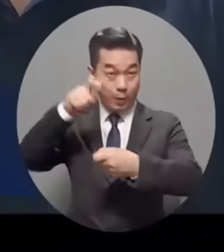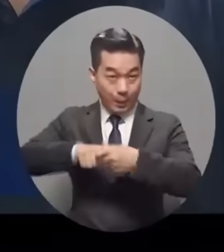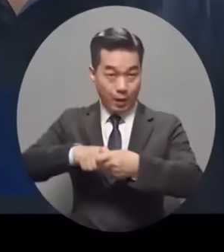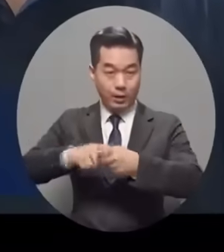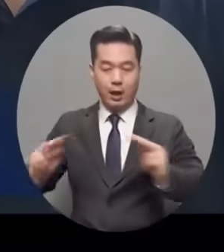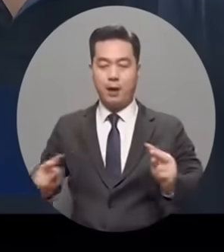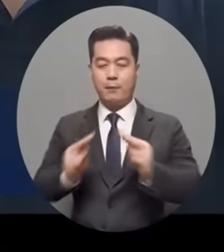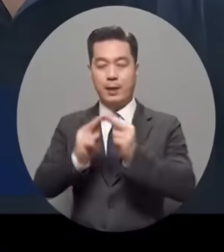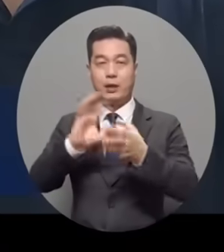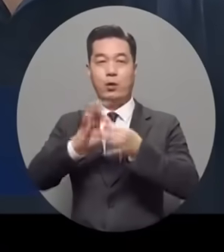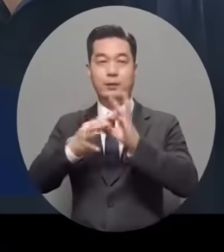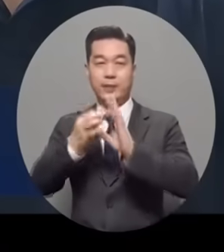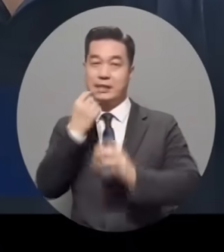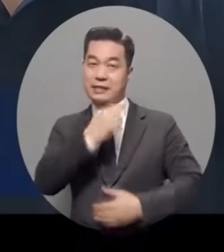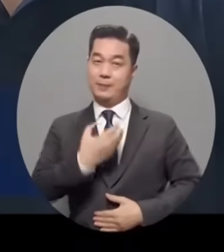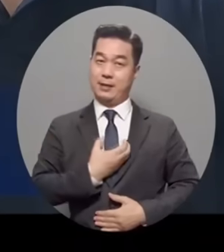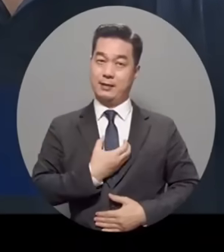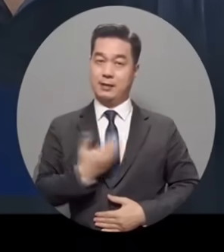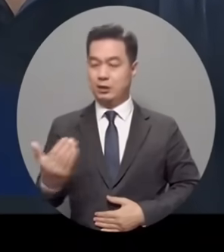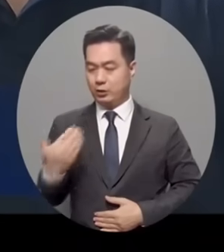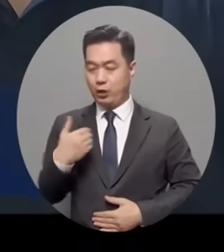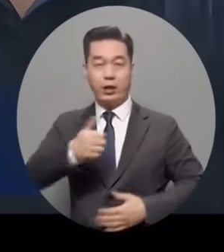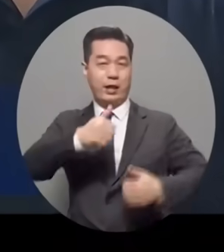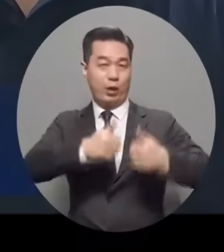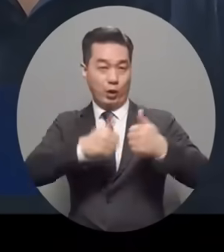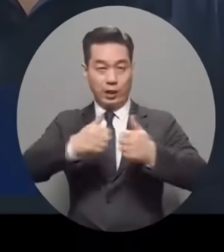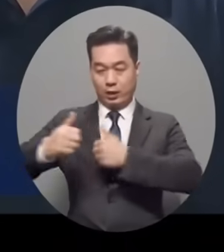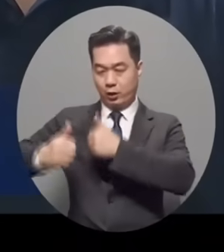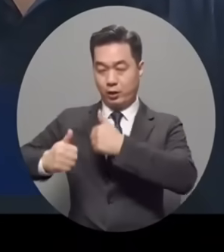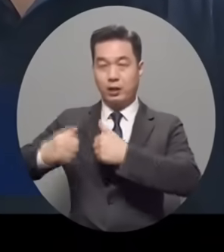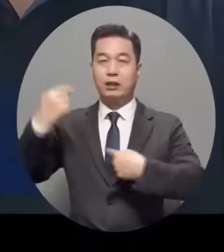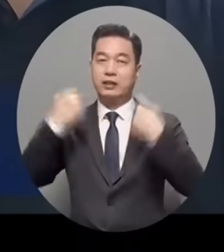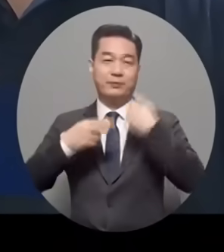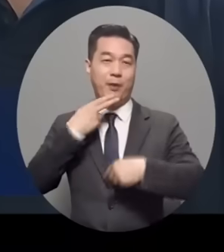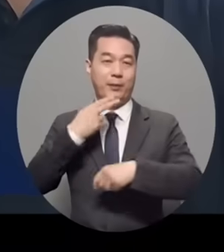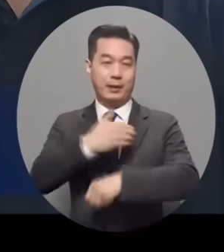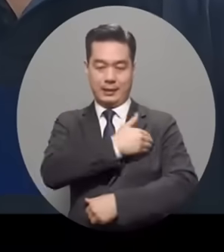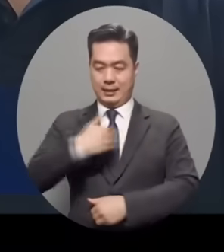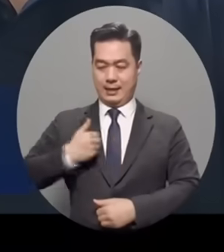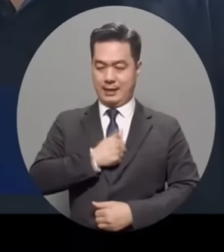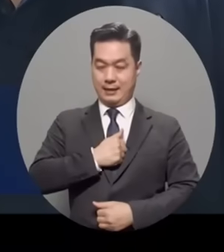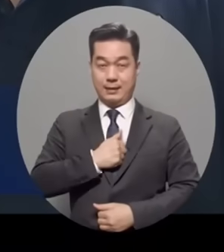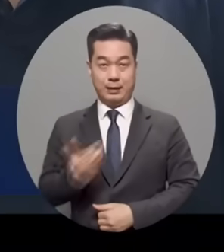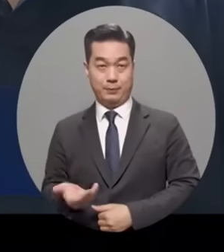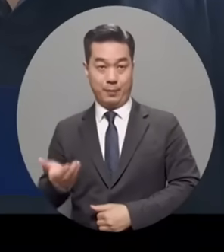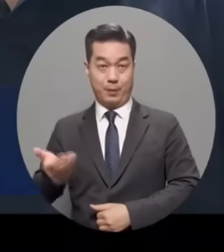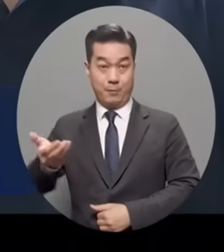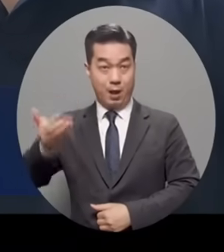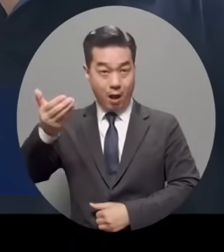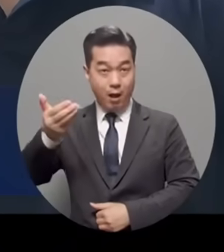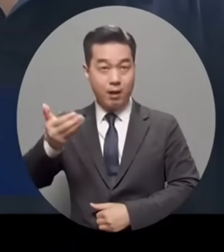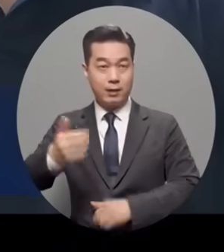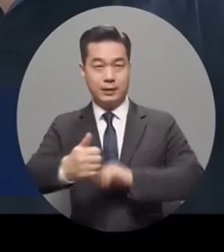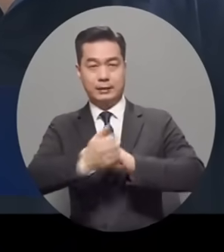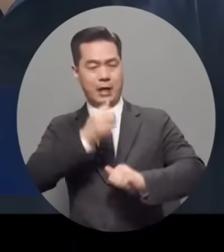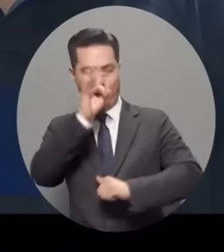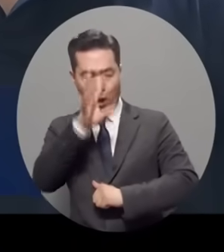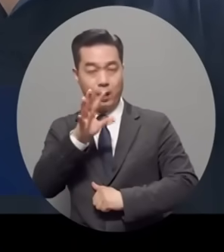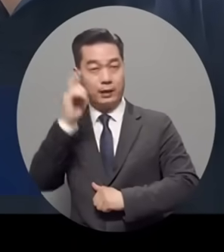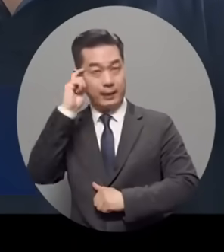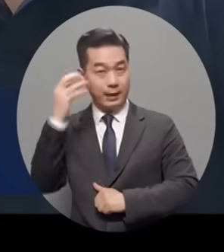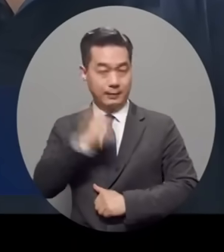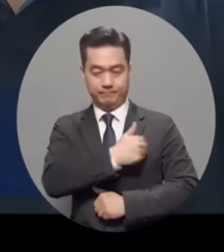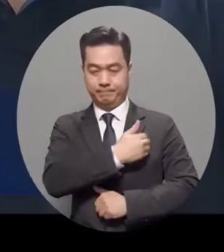파리올림픽 금메달이지만 그 전에 경기들을 통해서 다치지 않고 자신감을 올려서 질 수 없는 자신감을